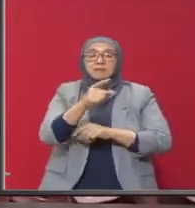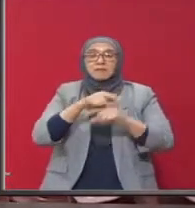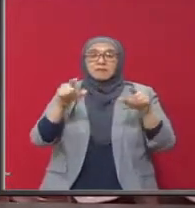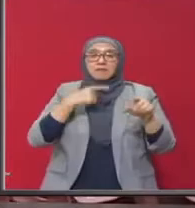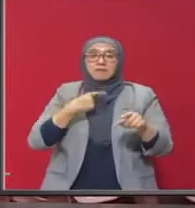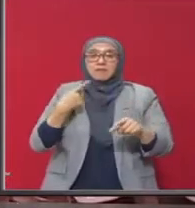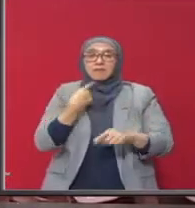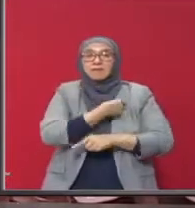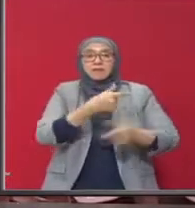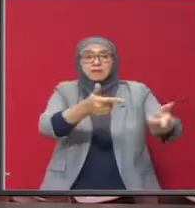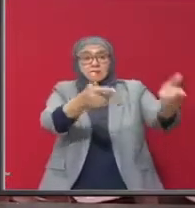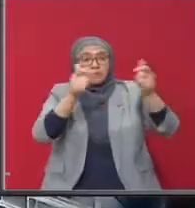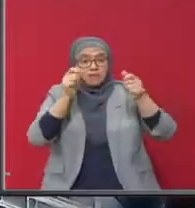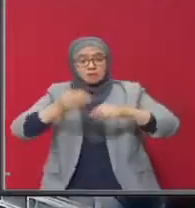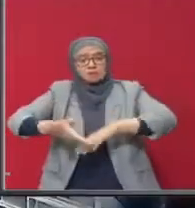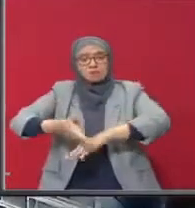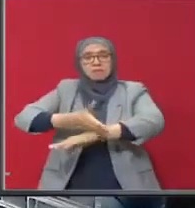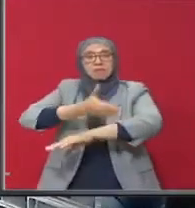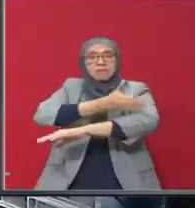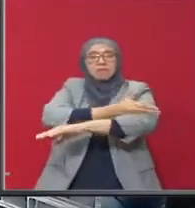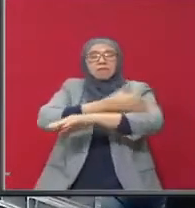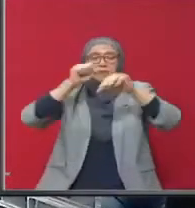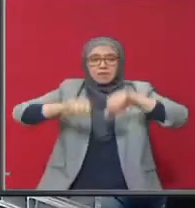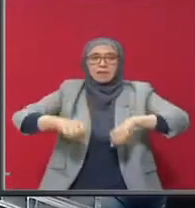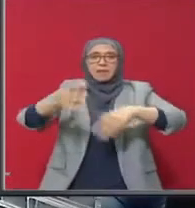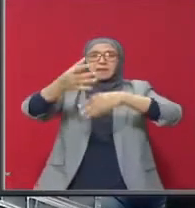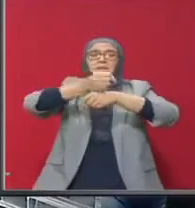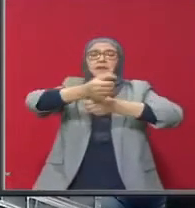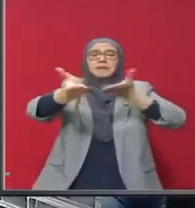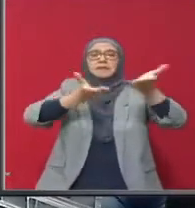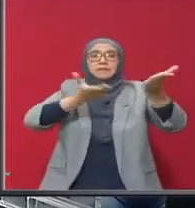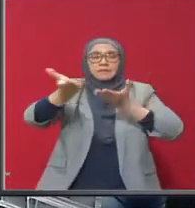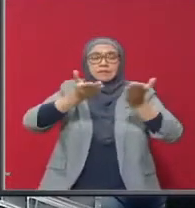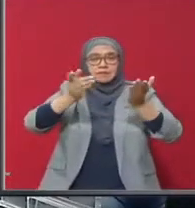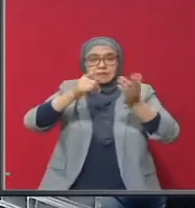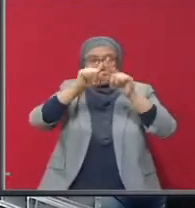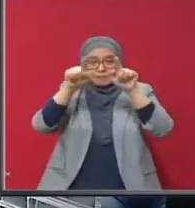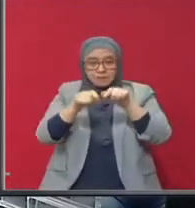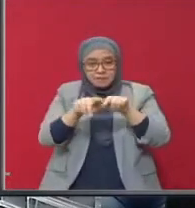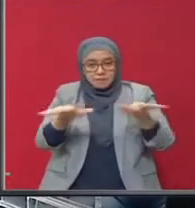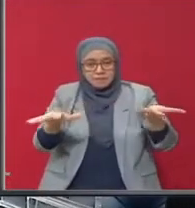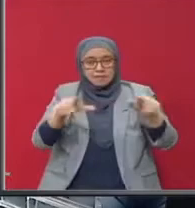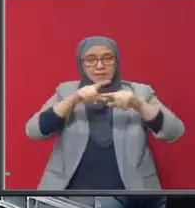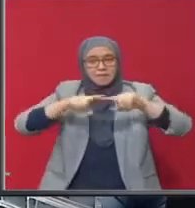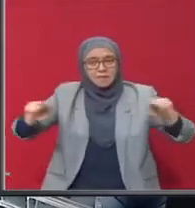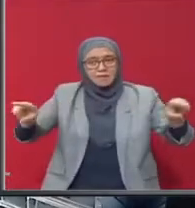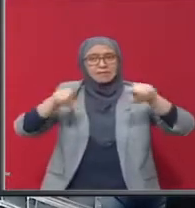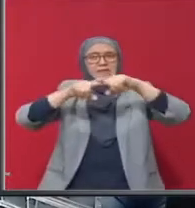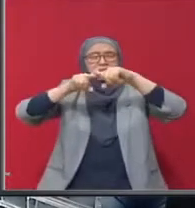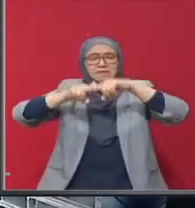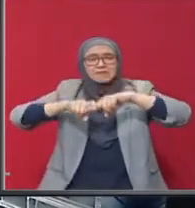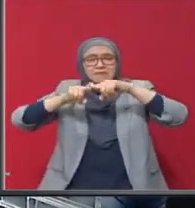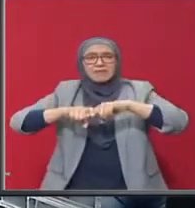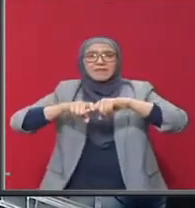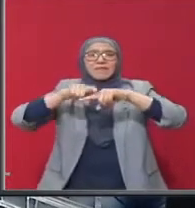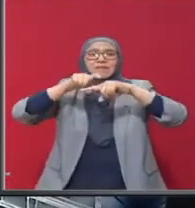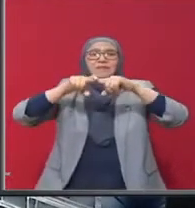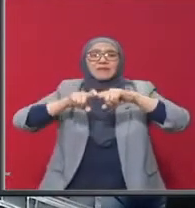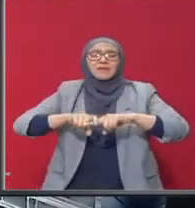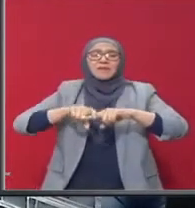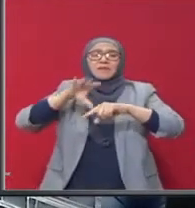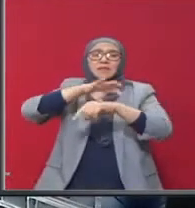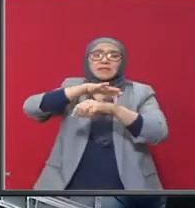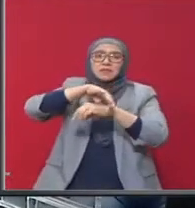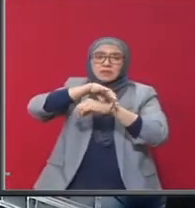segera tambah baik dan tak boleh hadapan kita tapi ada waktunya dia bergantung kepada Jogja Vi kawasan